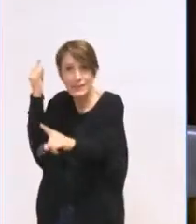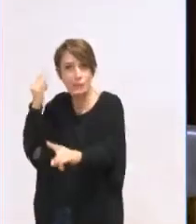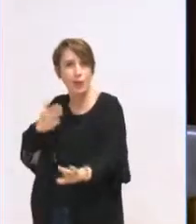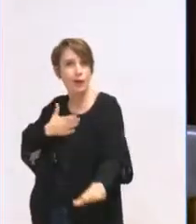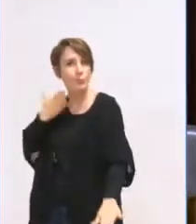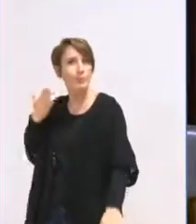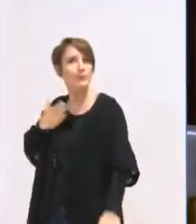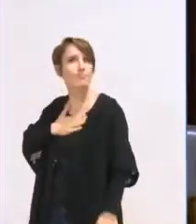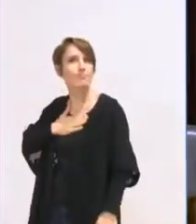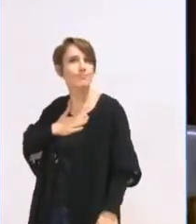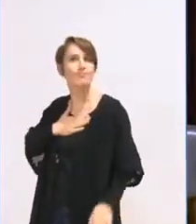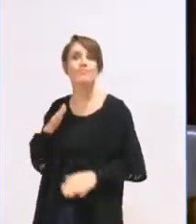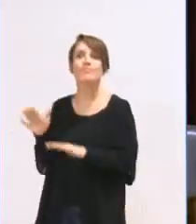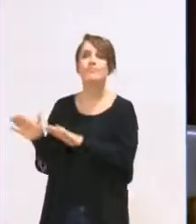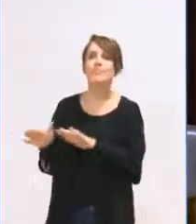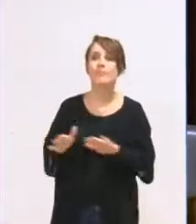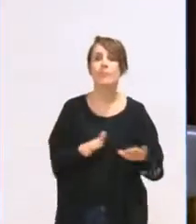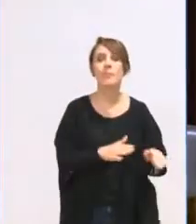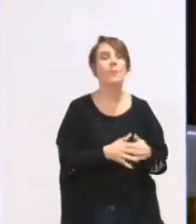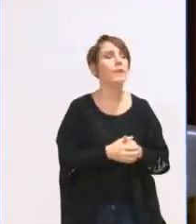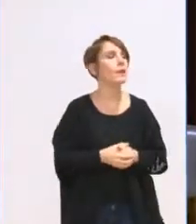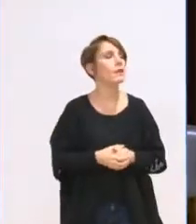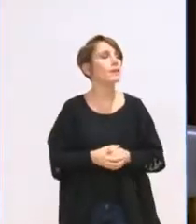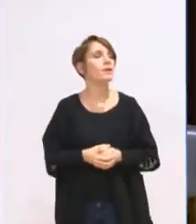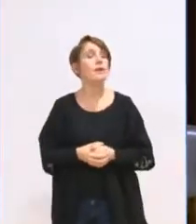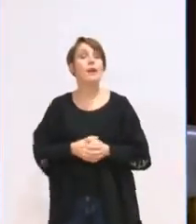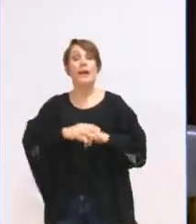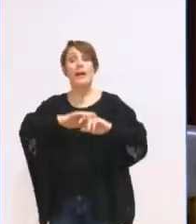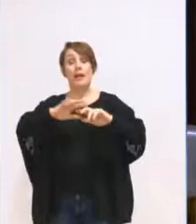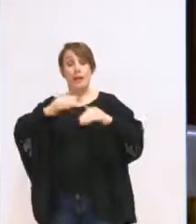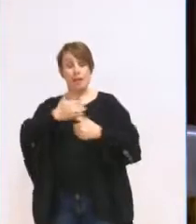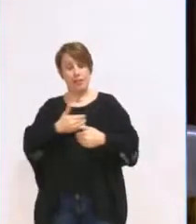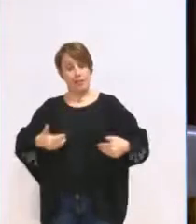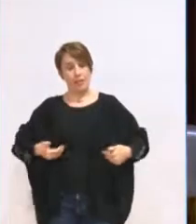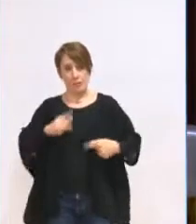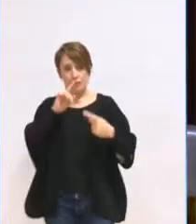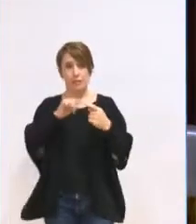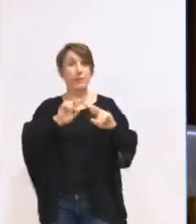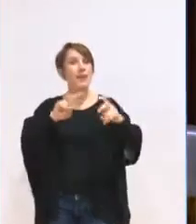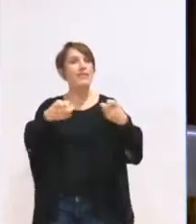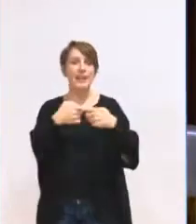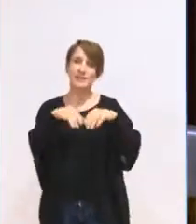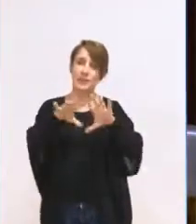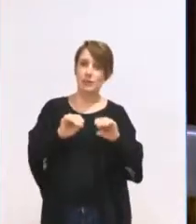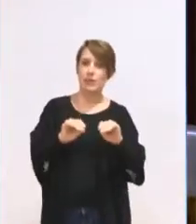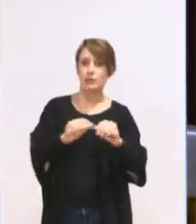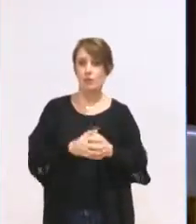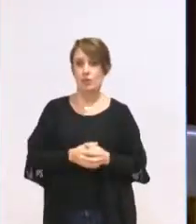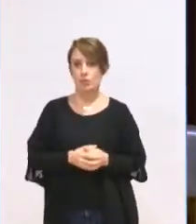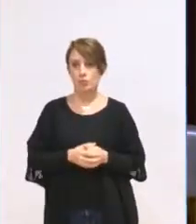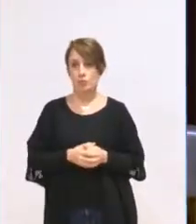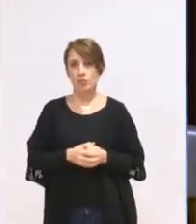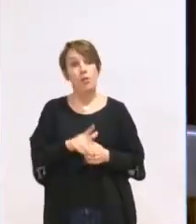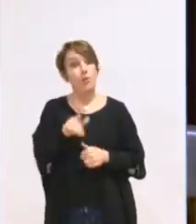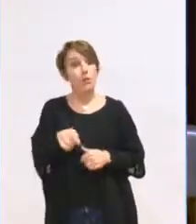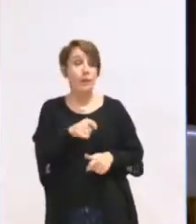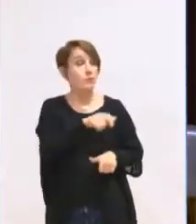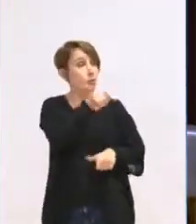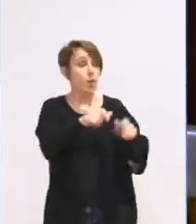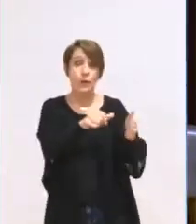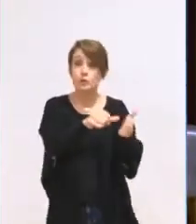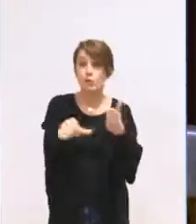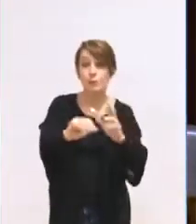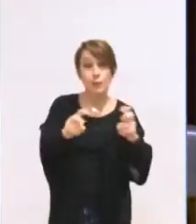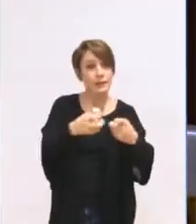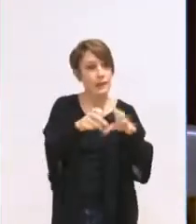terminer, la taxe d'habitation. C'est très difficile de dire à quelqu'un qui la paye que cette mesure est dangereuse. Parce